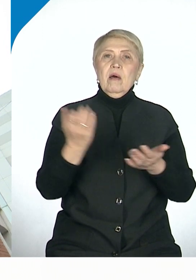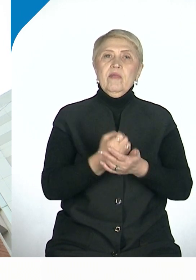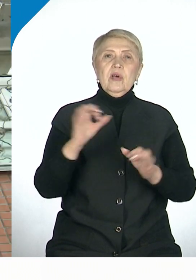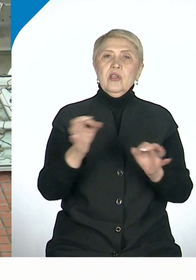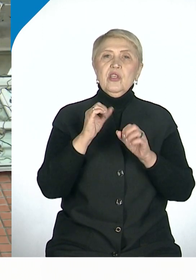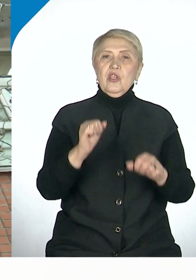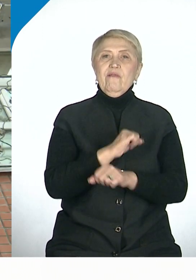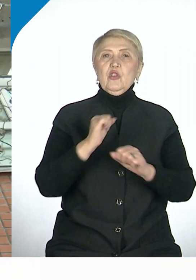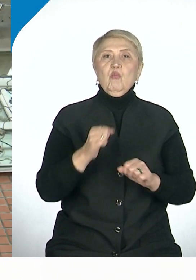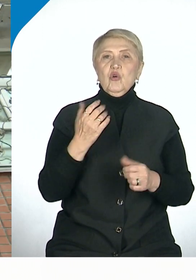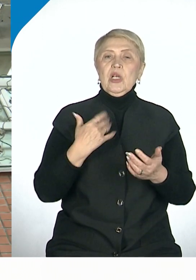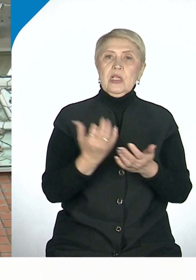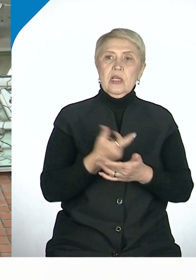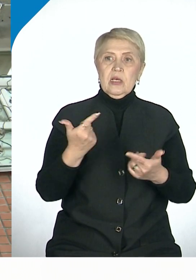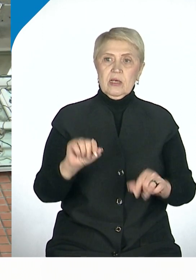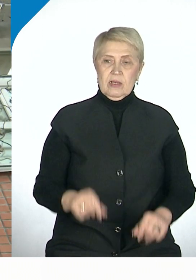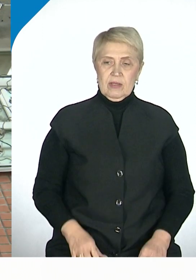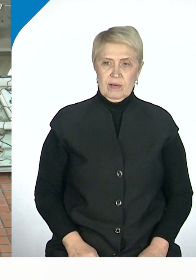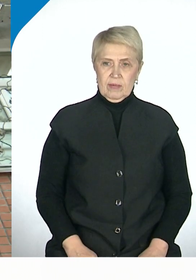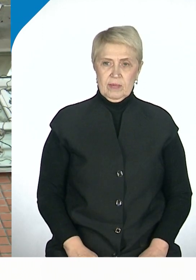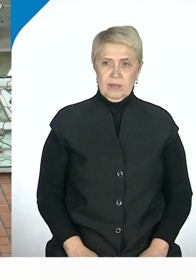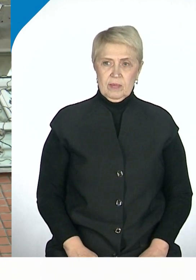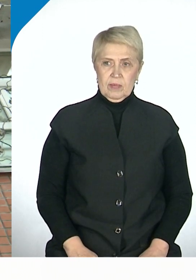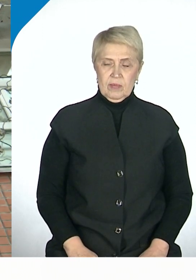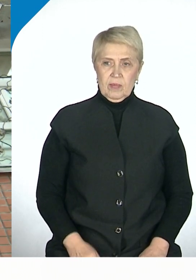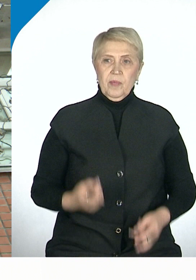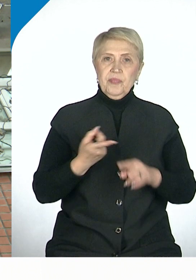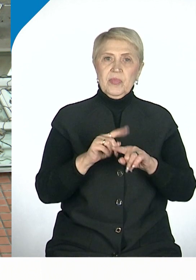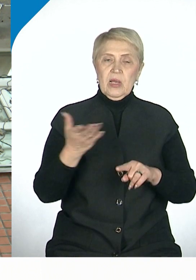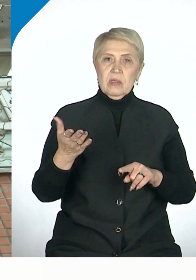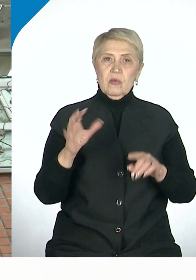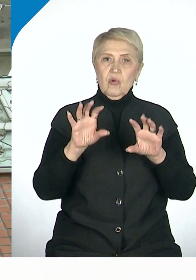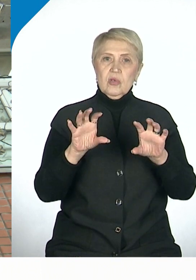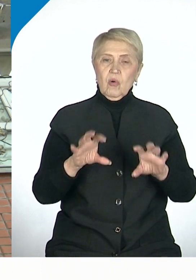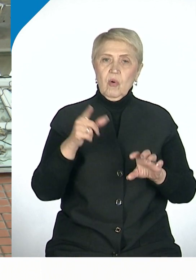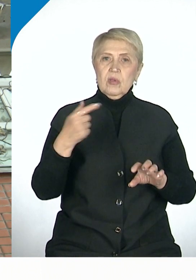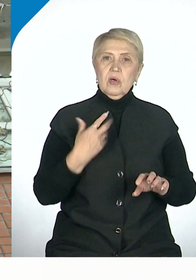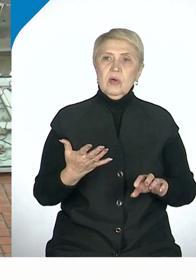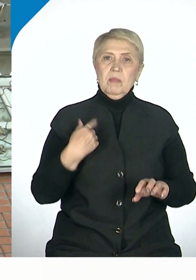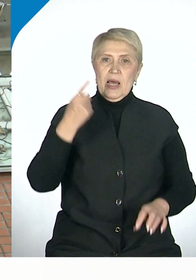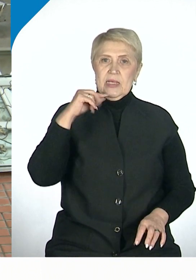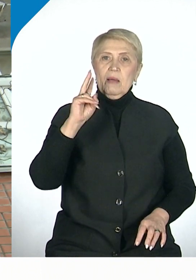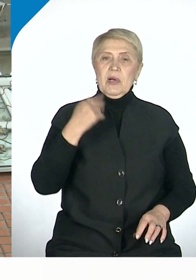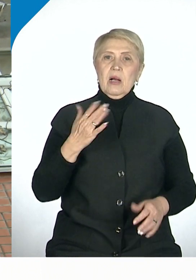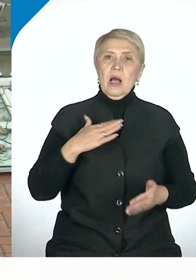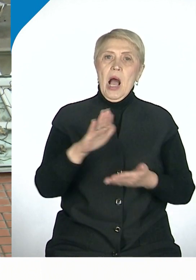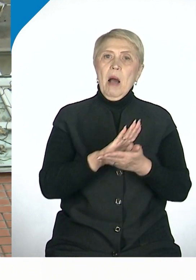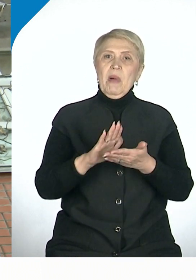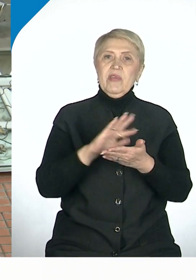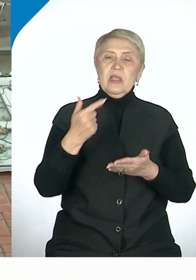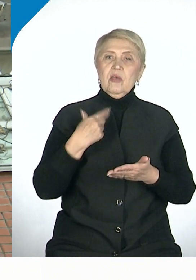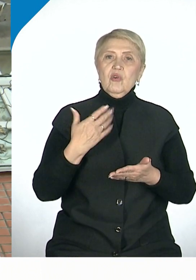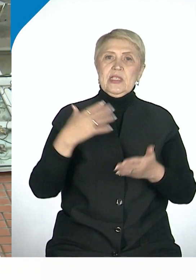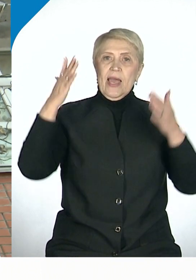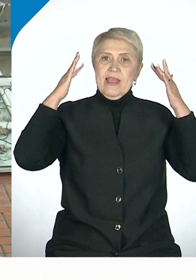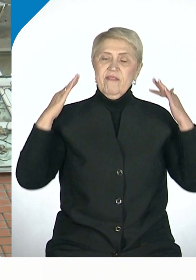даже никого там нет, все равно нас сюда не впускают. Да. Этот обряд мы знаем как для омовения невесты. Или это, может, нет,